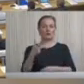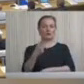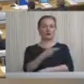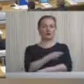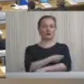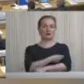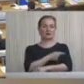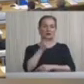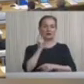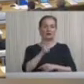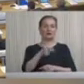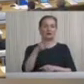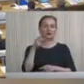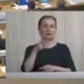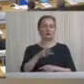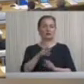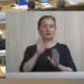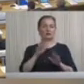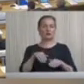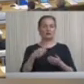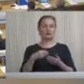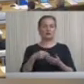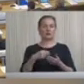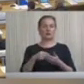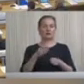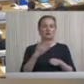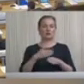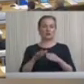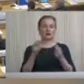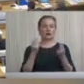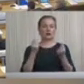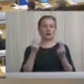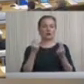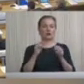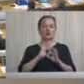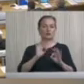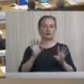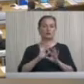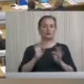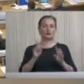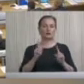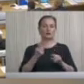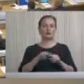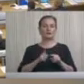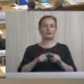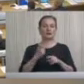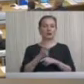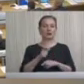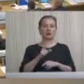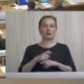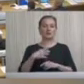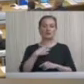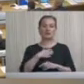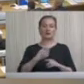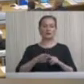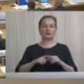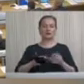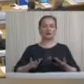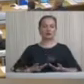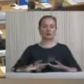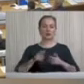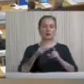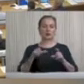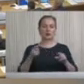згадайте свиний грип, ми теж в масках ходили. Я просто хочу статистику, скільки тоді хворіло, скільки зараз хворіє. Чому ми тоді